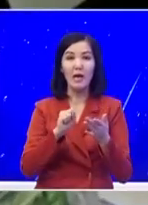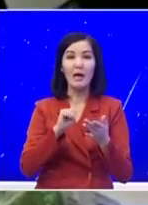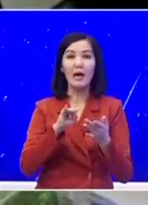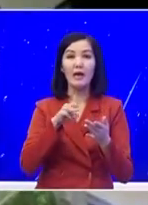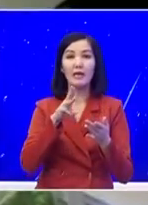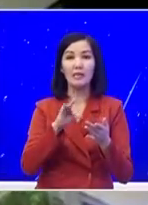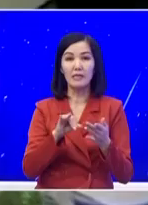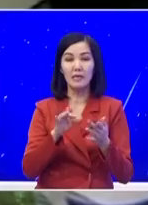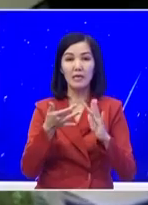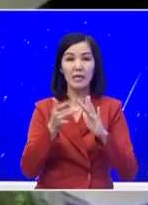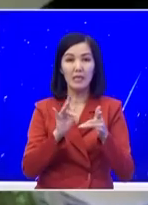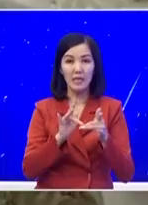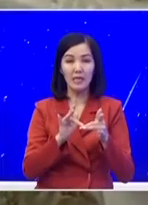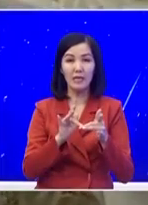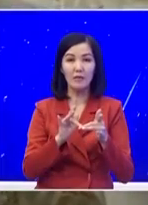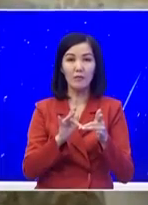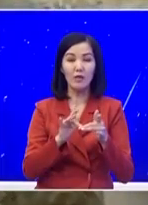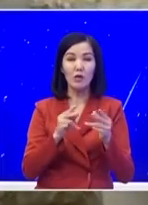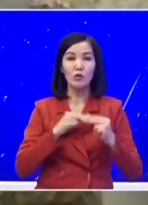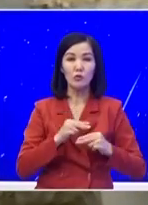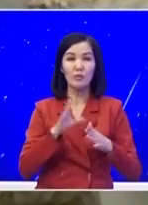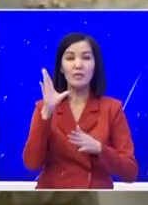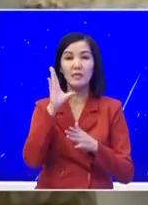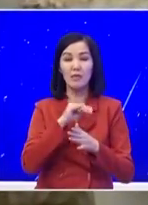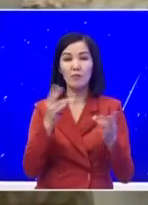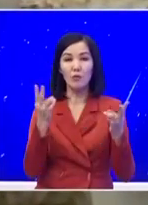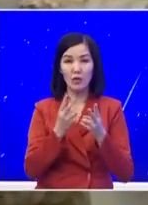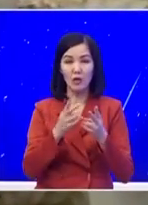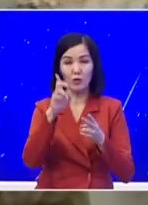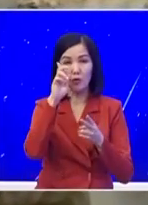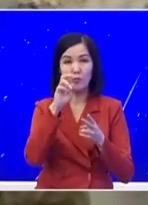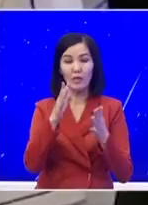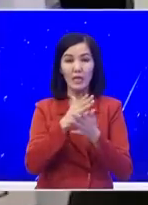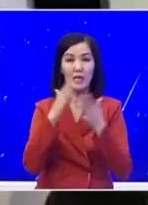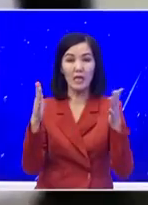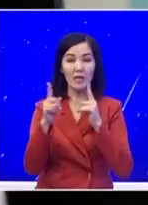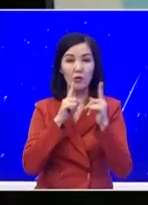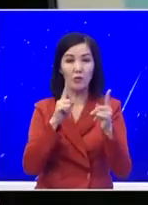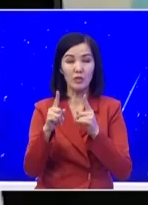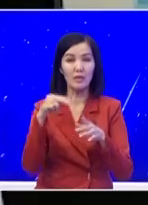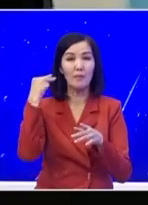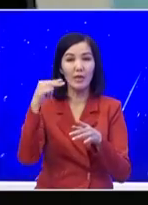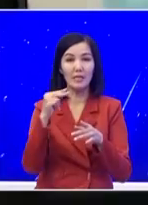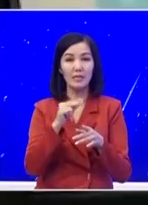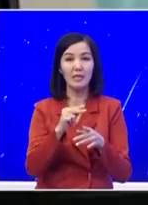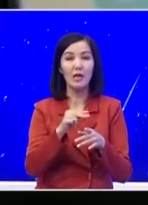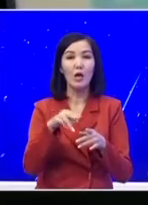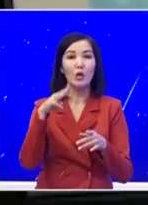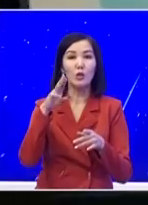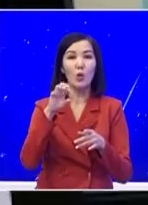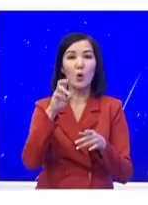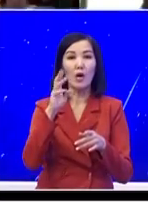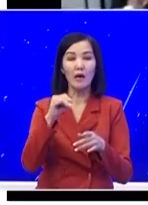технологиясы, интернет платформасы, интернет жүйесімен жұмыс істей білуі керек. Үкіметтің кеңейтілген отырысында президент Қасым-Жомарт